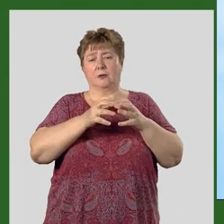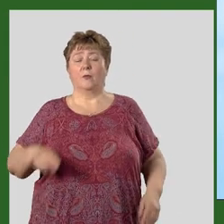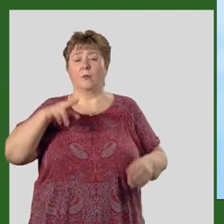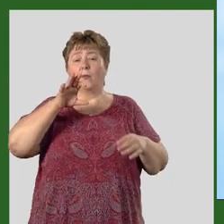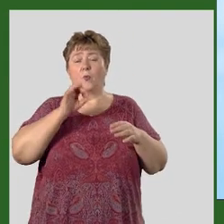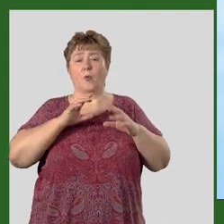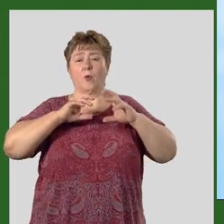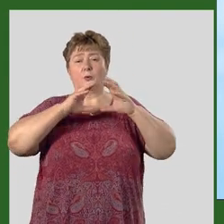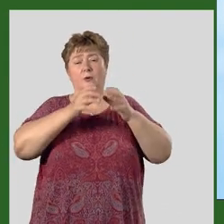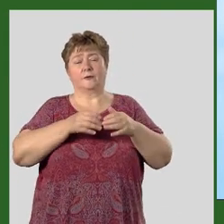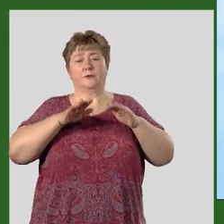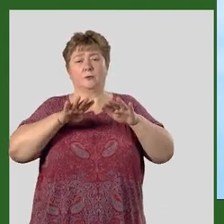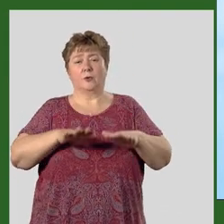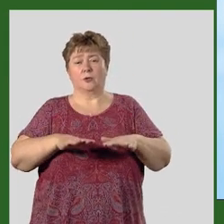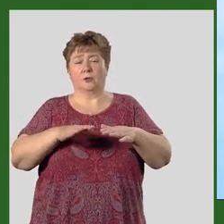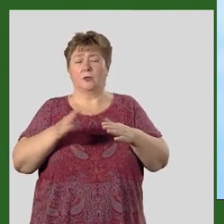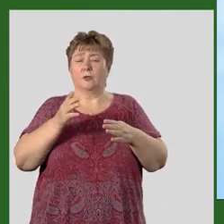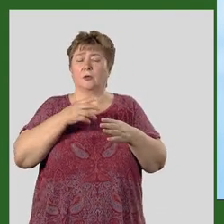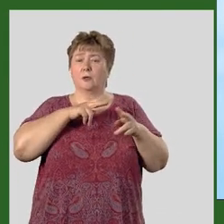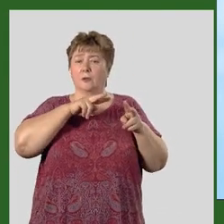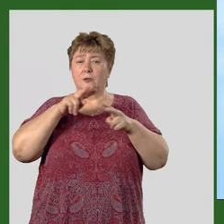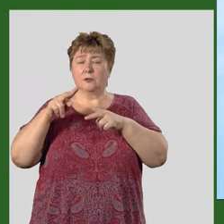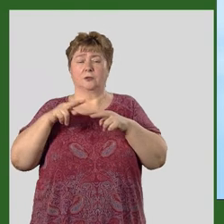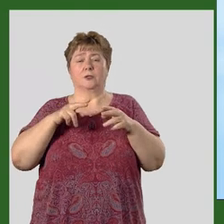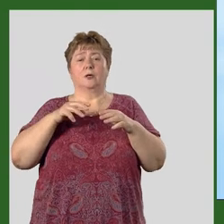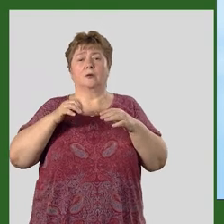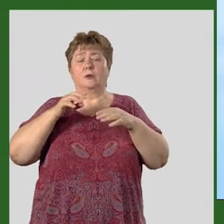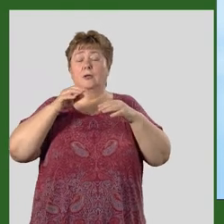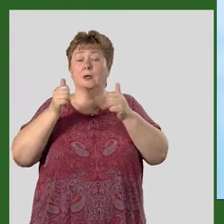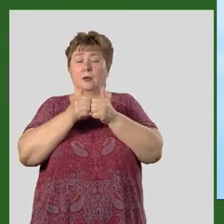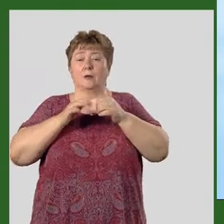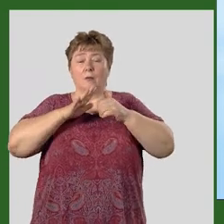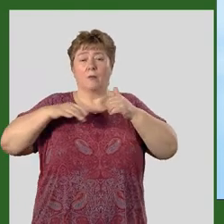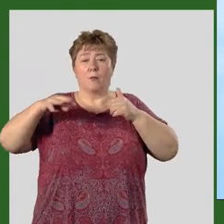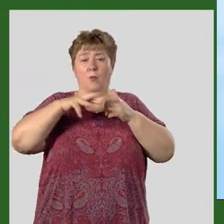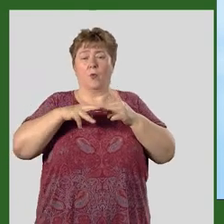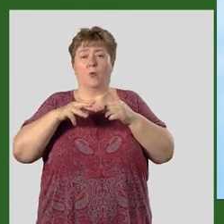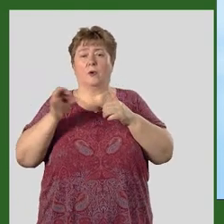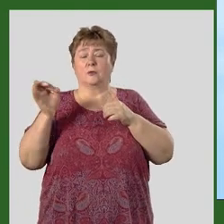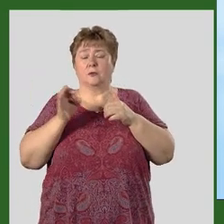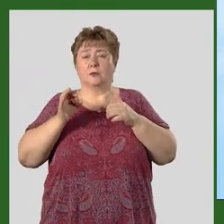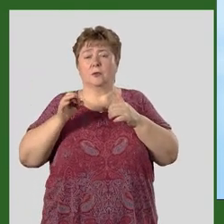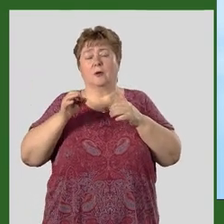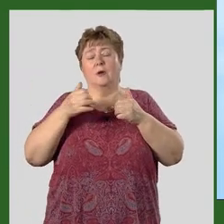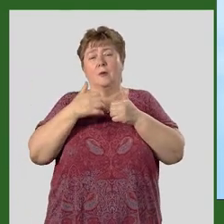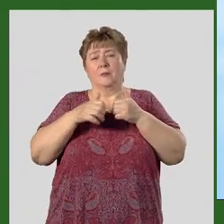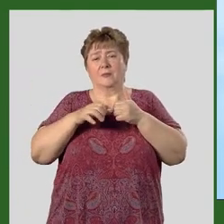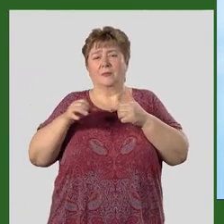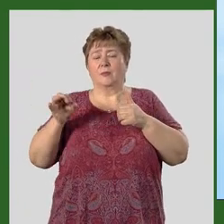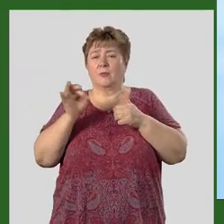По географическому положению различают приморские, полуостровные, островные